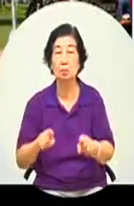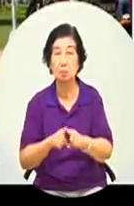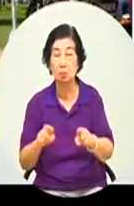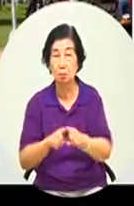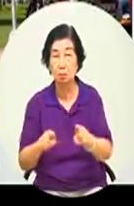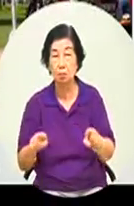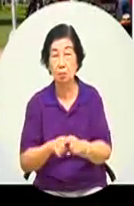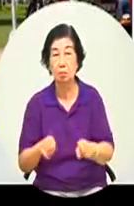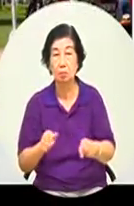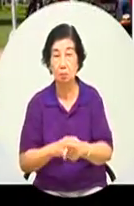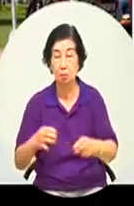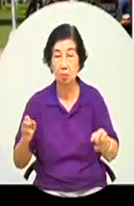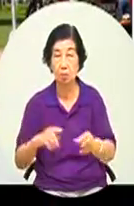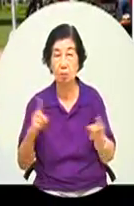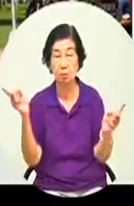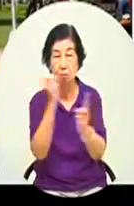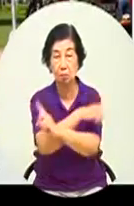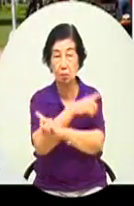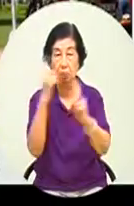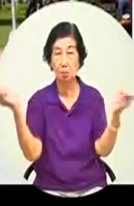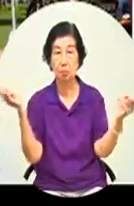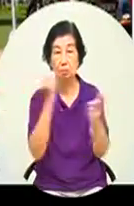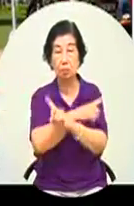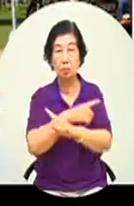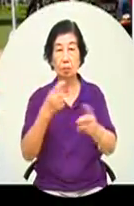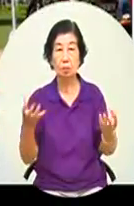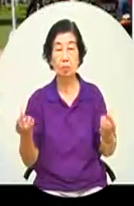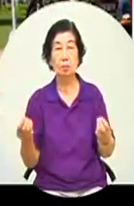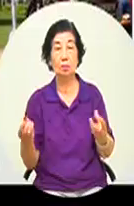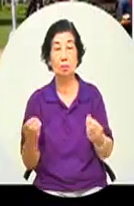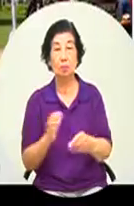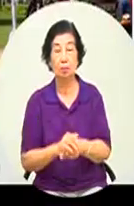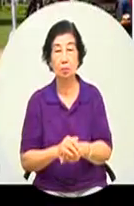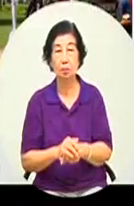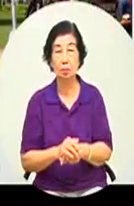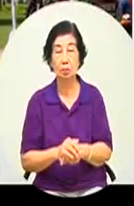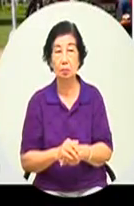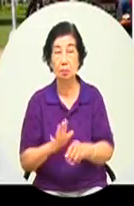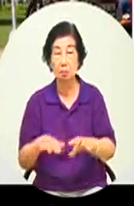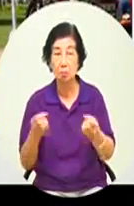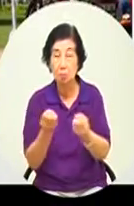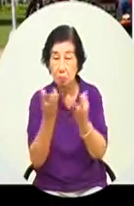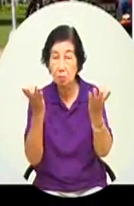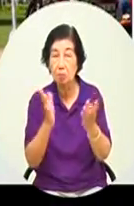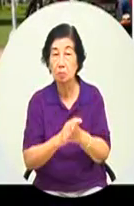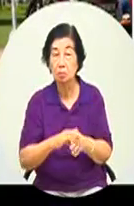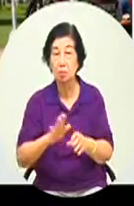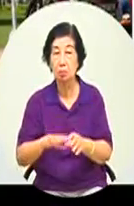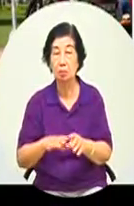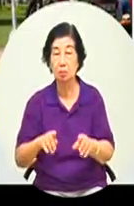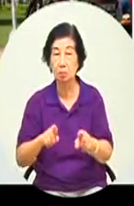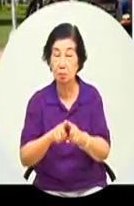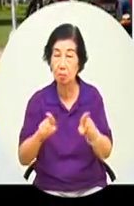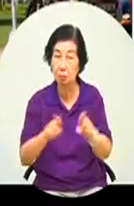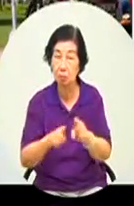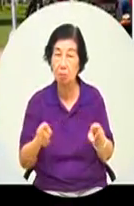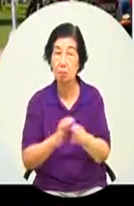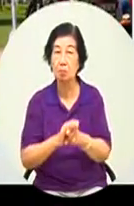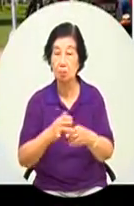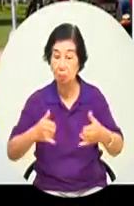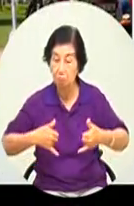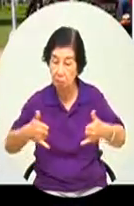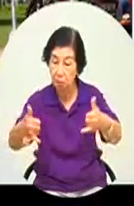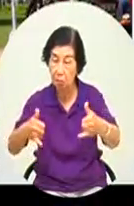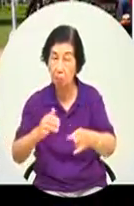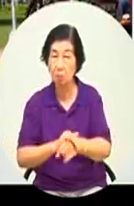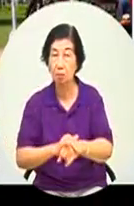有平交道了嘛。啊，没有平交道的话，将走向下平面轻轨跟平面道路的一个动线的交叉，也